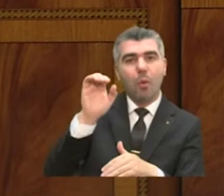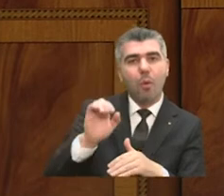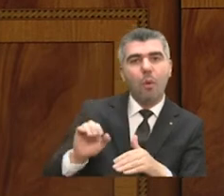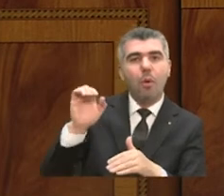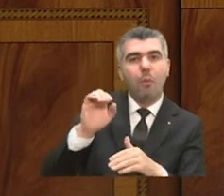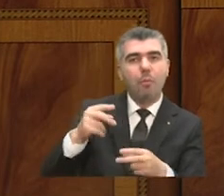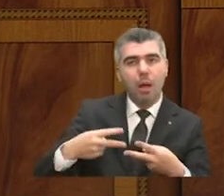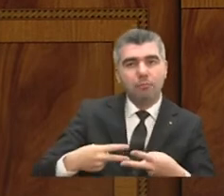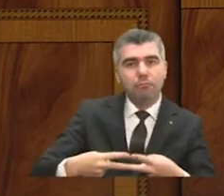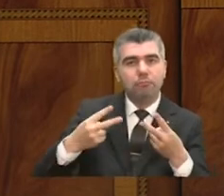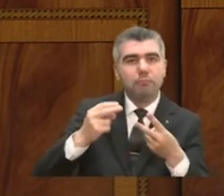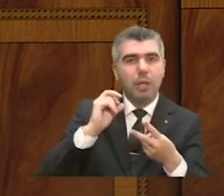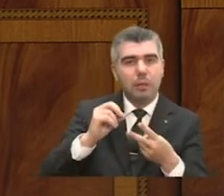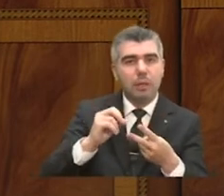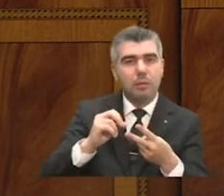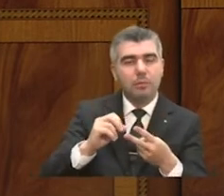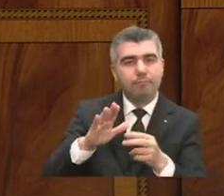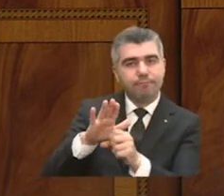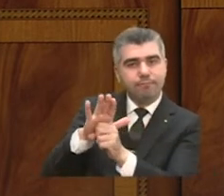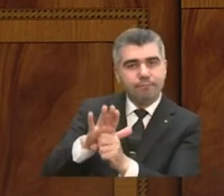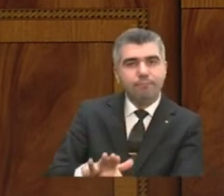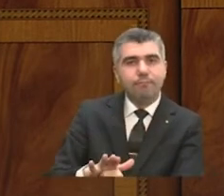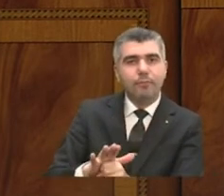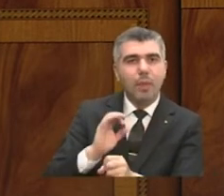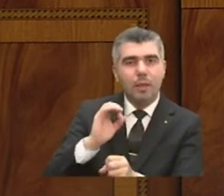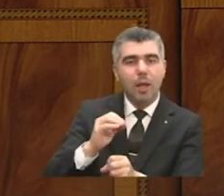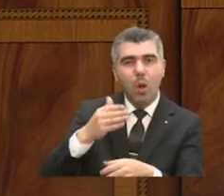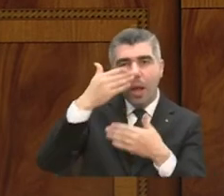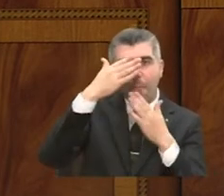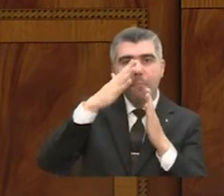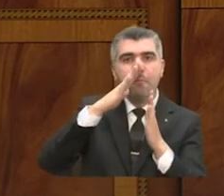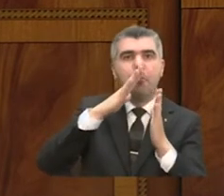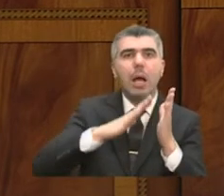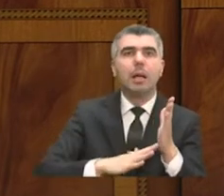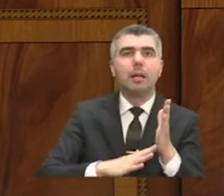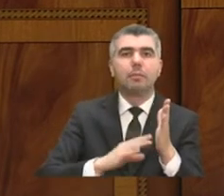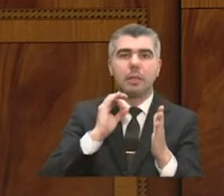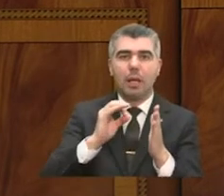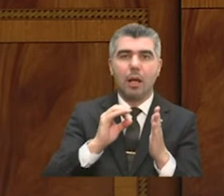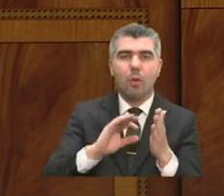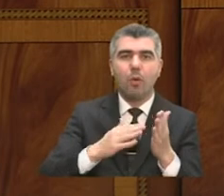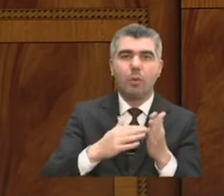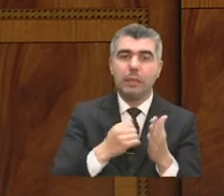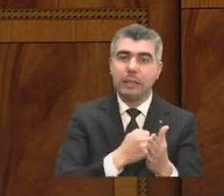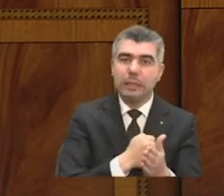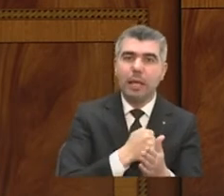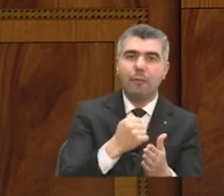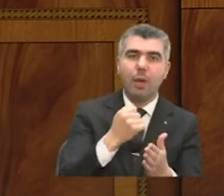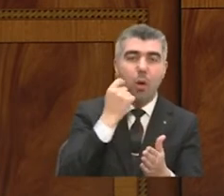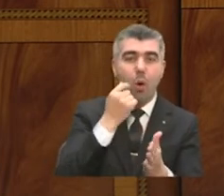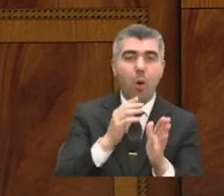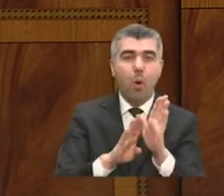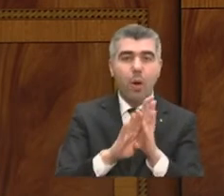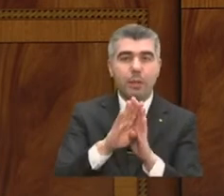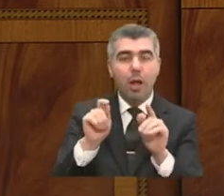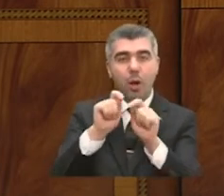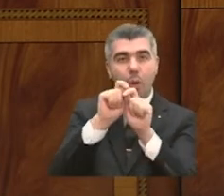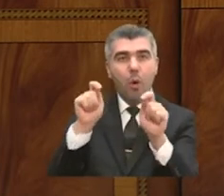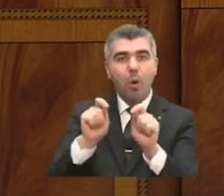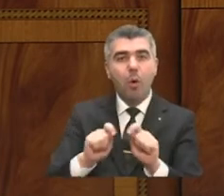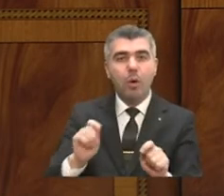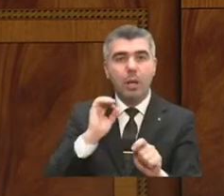coulisses, continuent à faire pression au niveau du Parlement